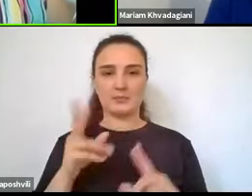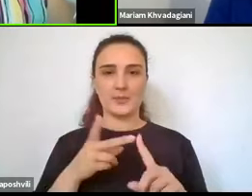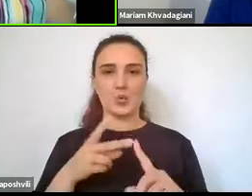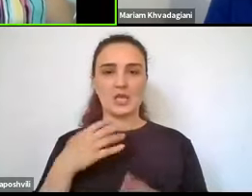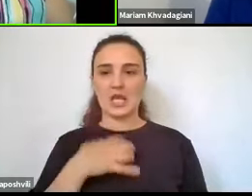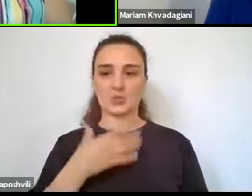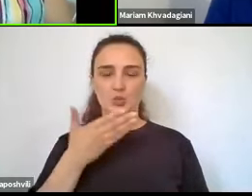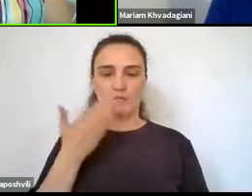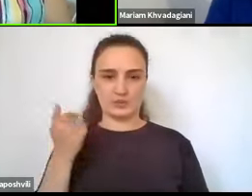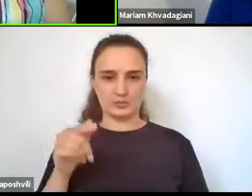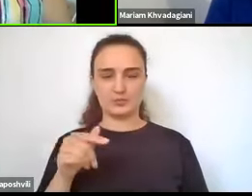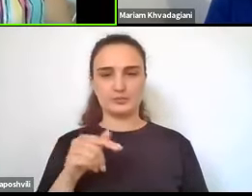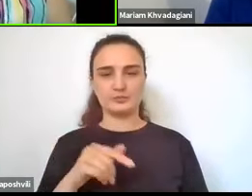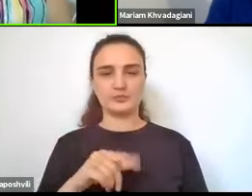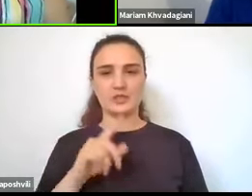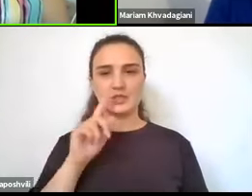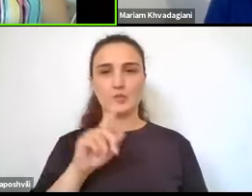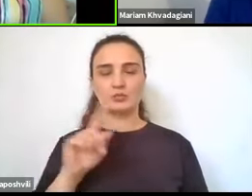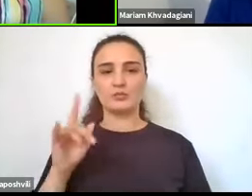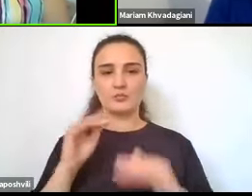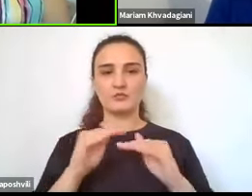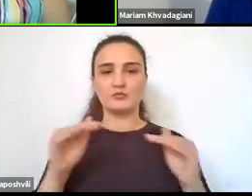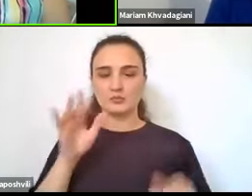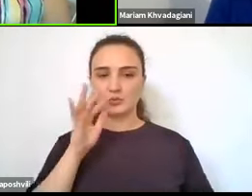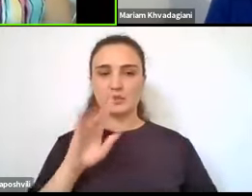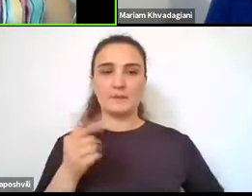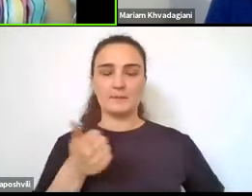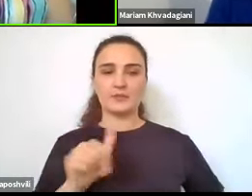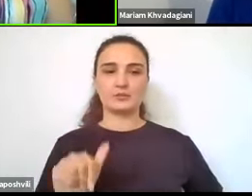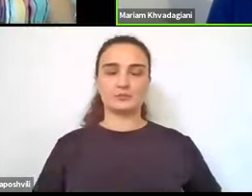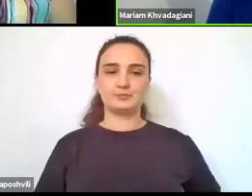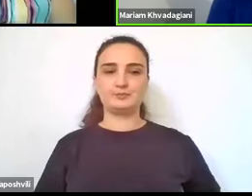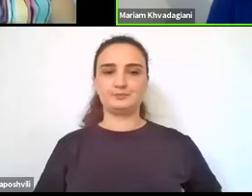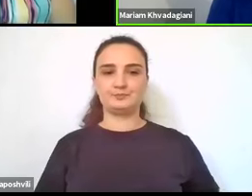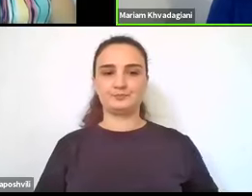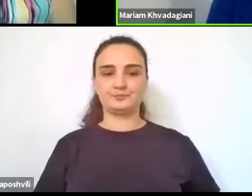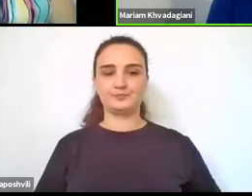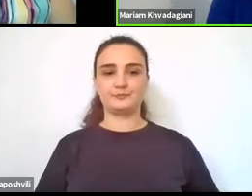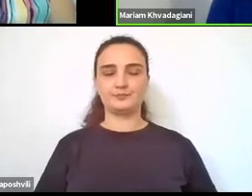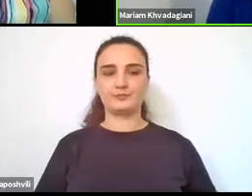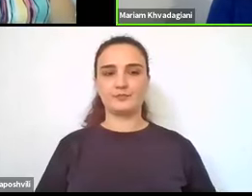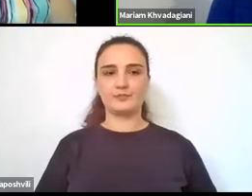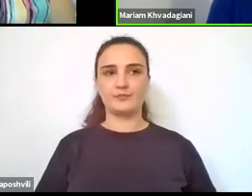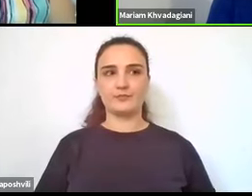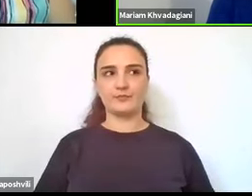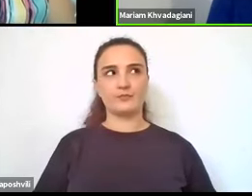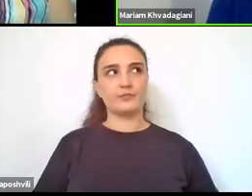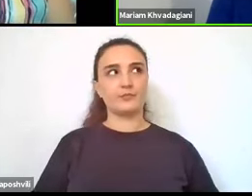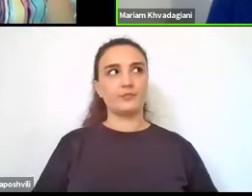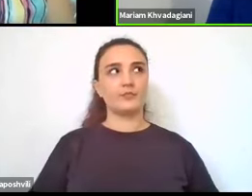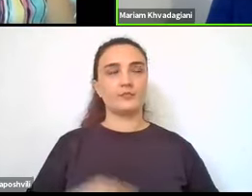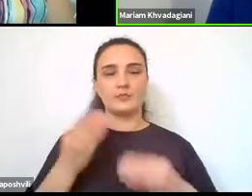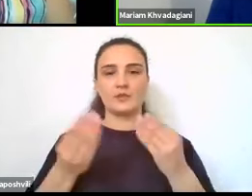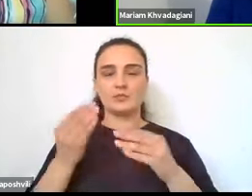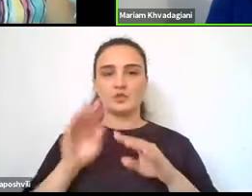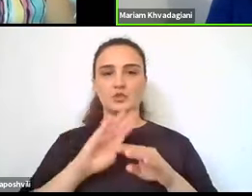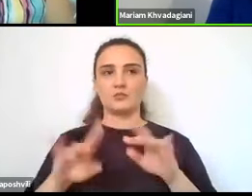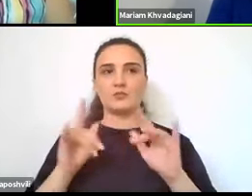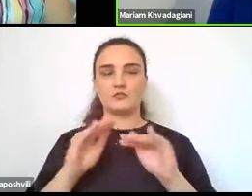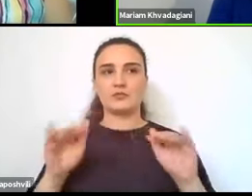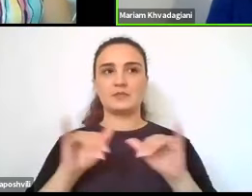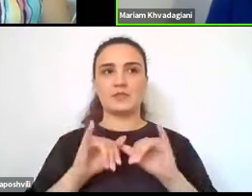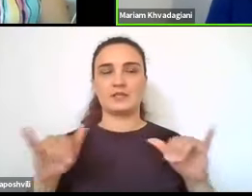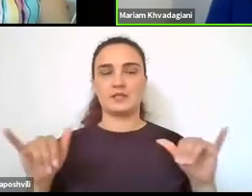ანუ განსაკუთრებით ბავშვების შემთხვევაში და არამარტო. პირიქით, თამაშის გარეშე ბავშვების